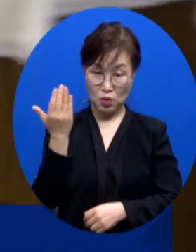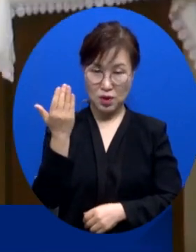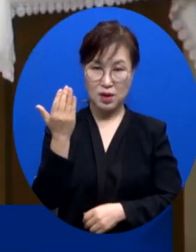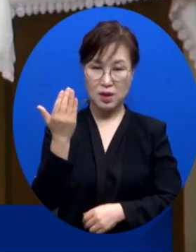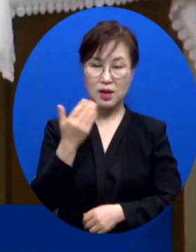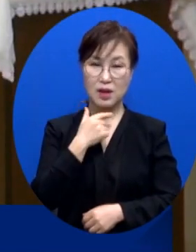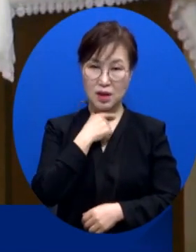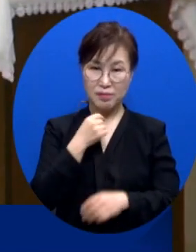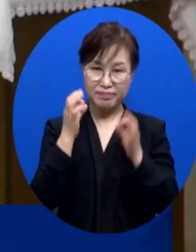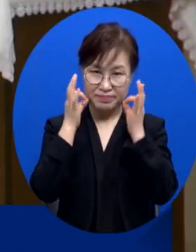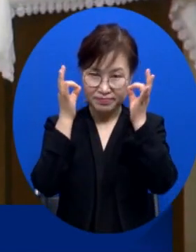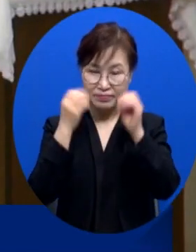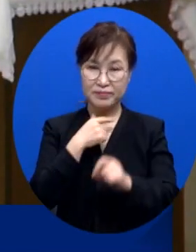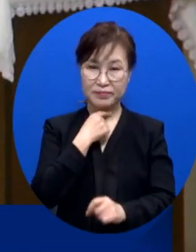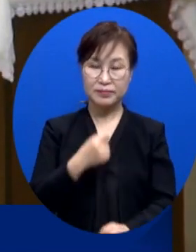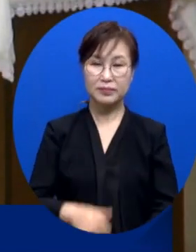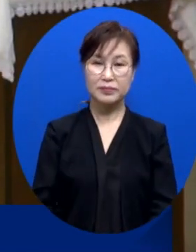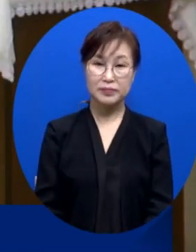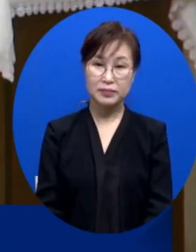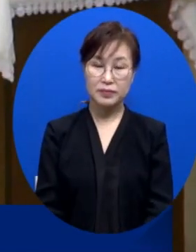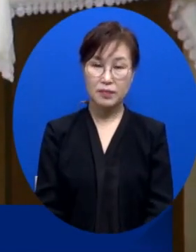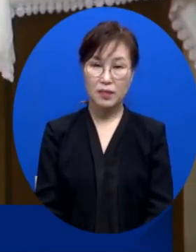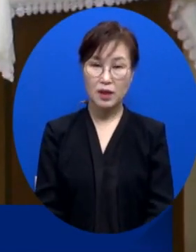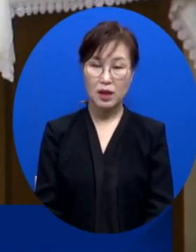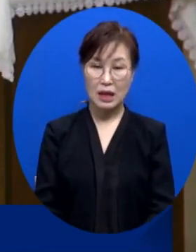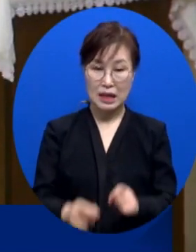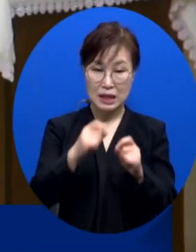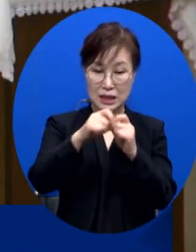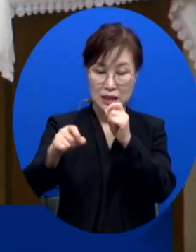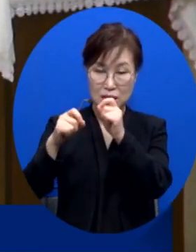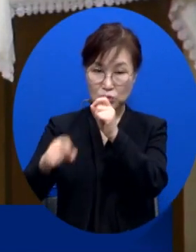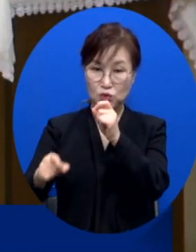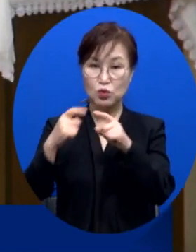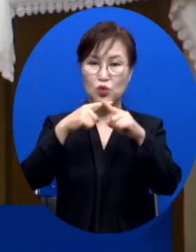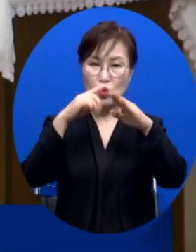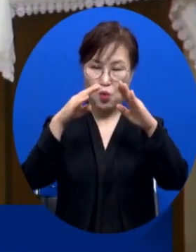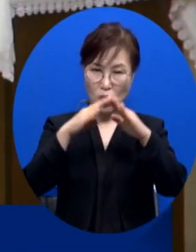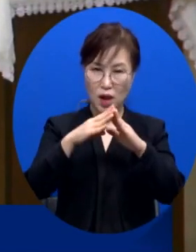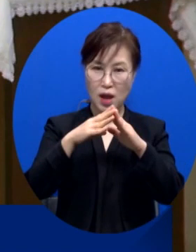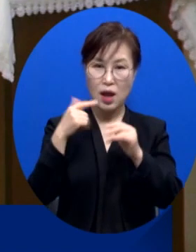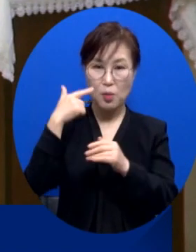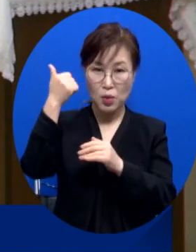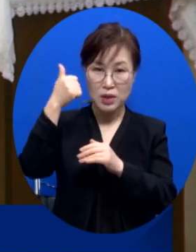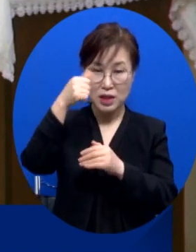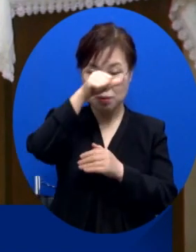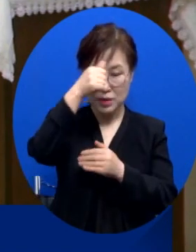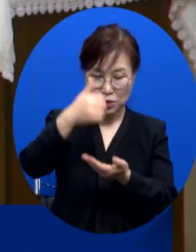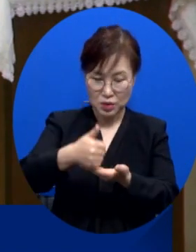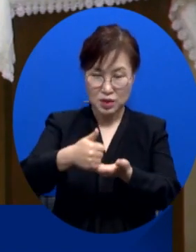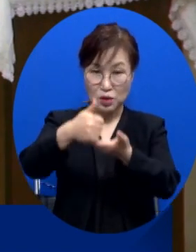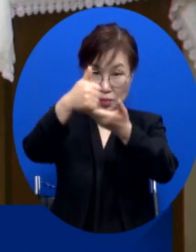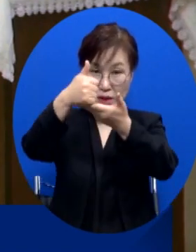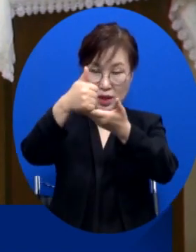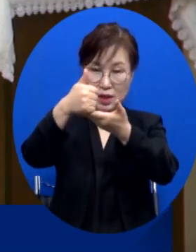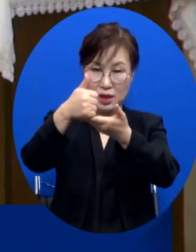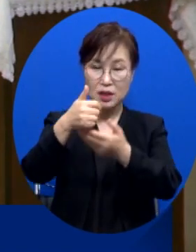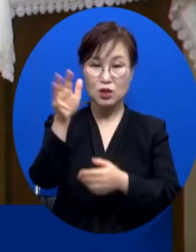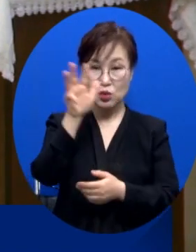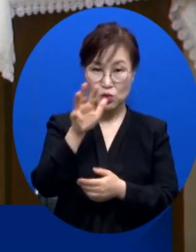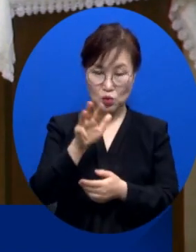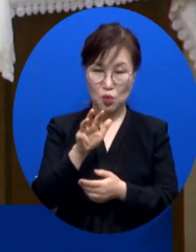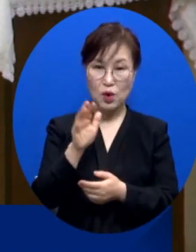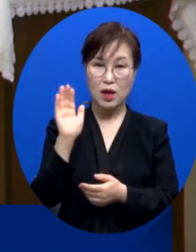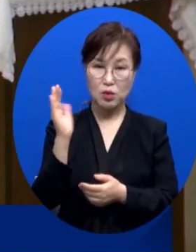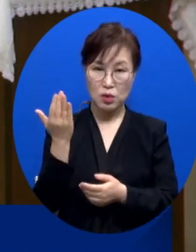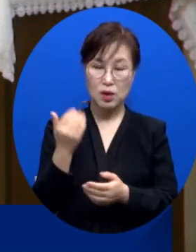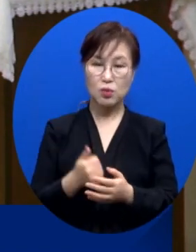보답하겠습니다. 우리 귀한 총회 모든 지교회와 목사님들, 장로님들 잘 섬기는 섬김이 있는 총회와